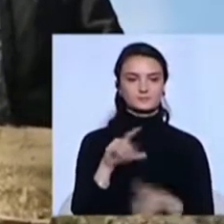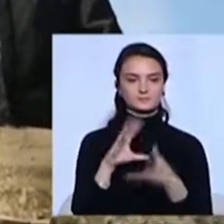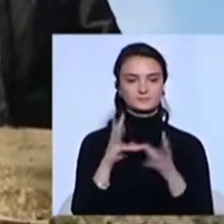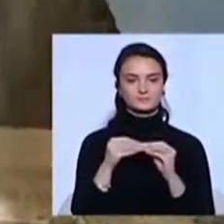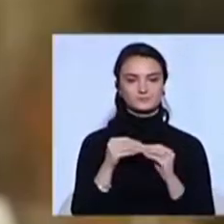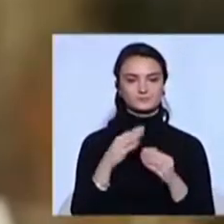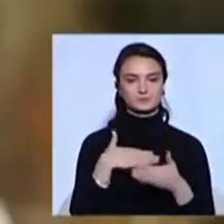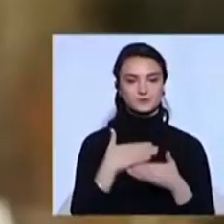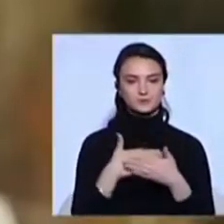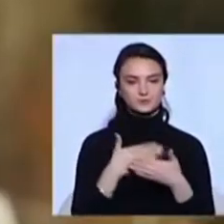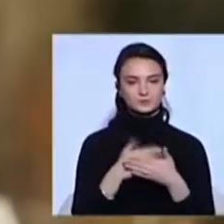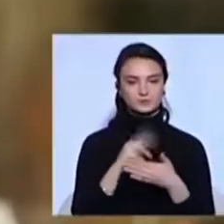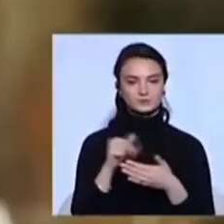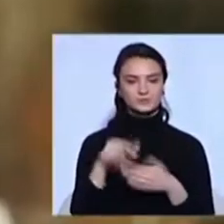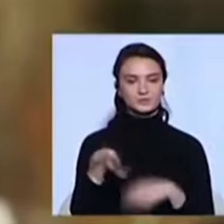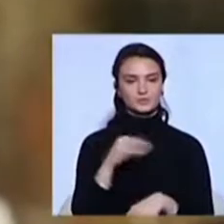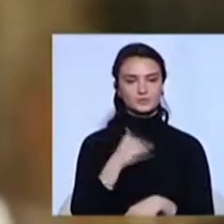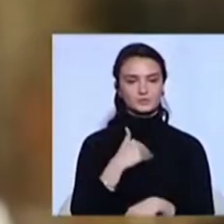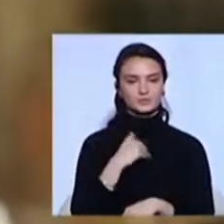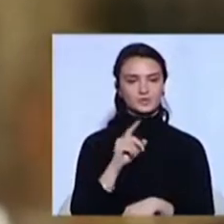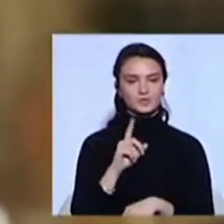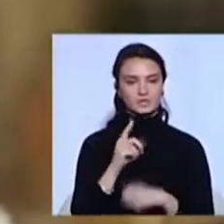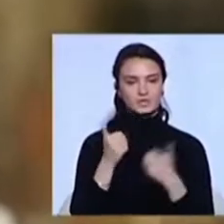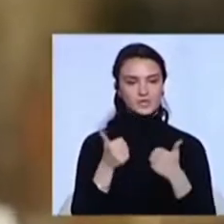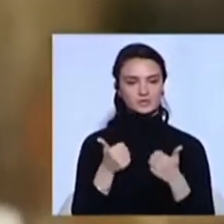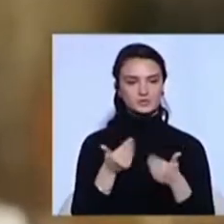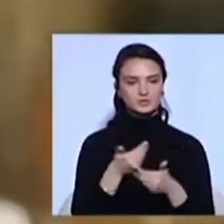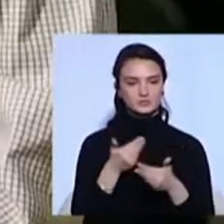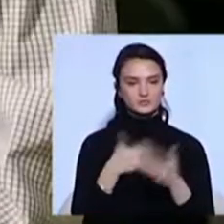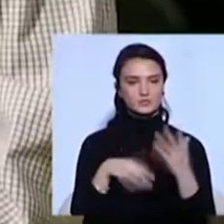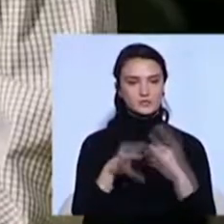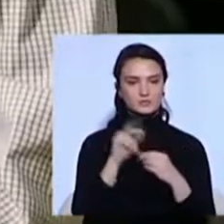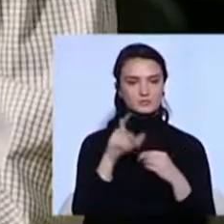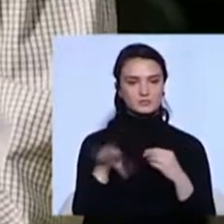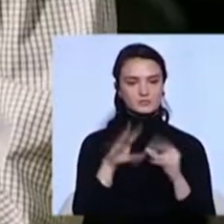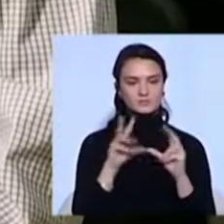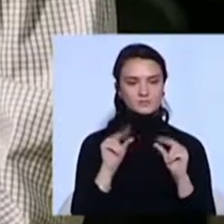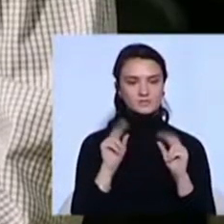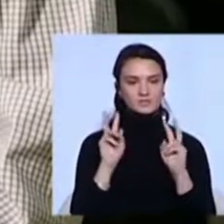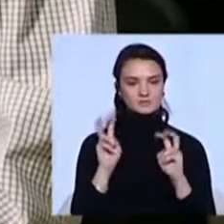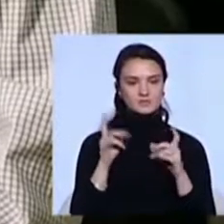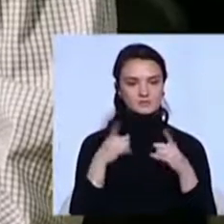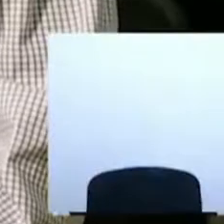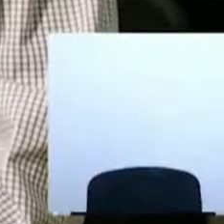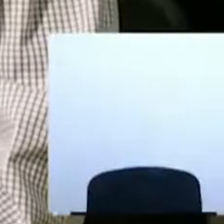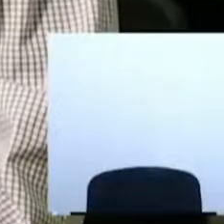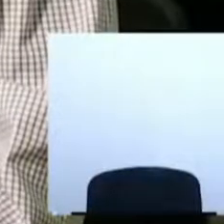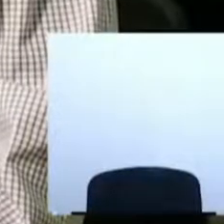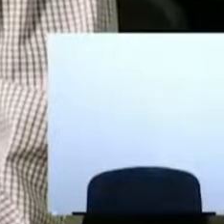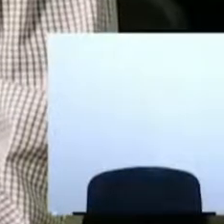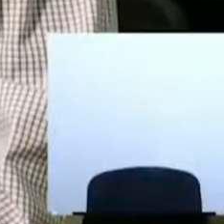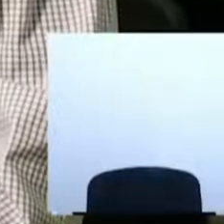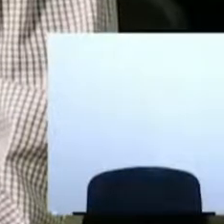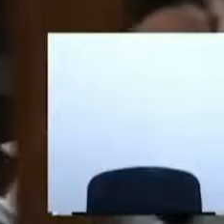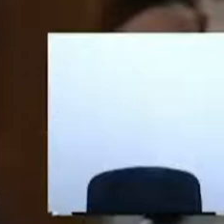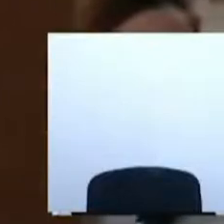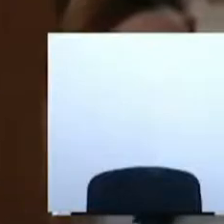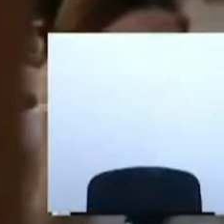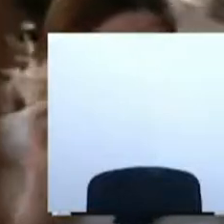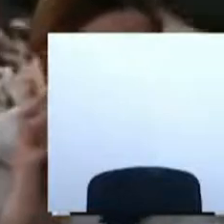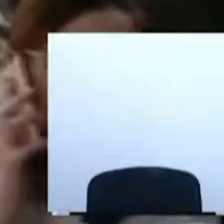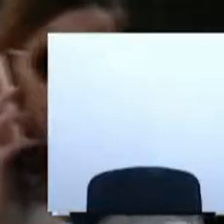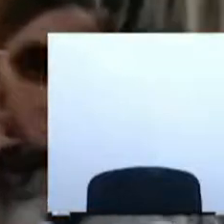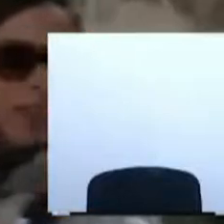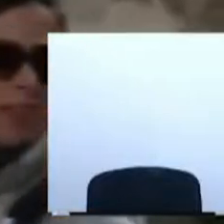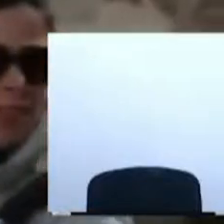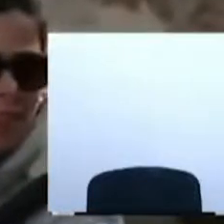გადათ აქტიურიც არის და ყოველას უნდა რაღაც კეთილდღეობა. ყველა ადამიანი მედიერებისთვის არის დაბადებული და ყველა ადამიანს უნდა რომ იცხოვროს კარგად,